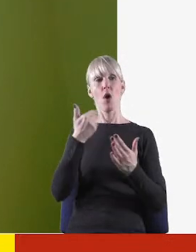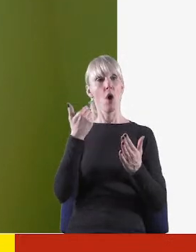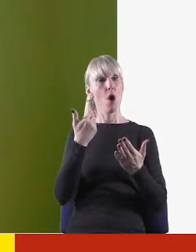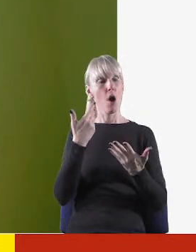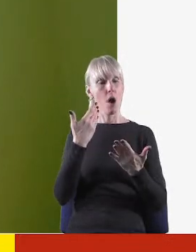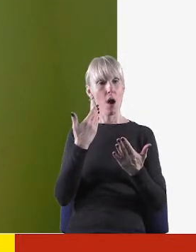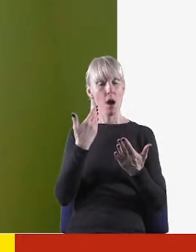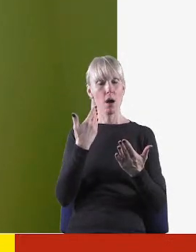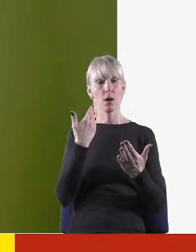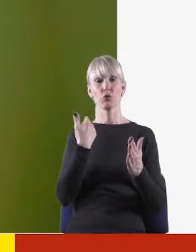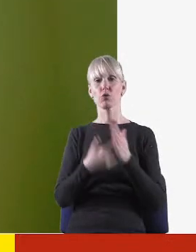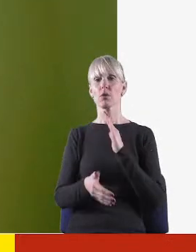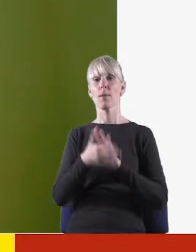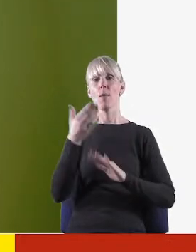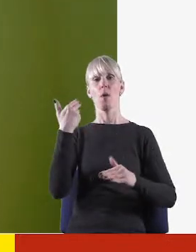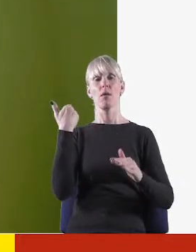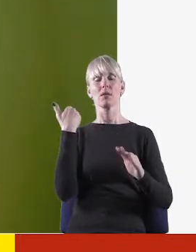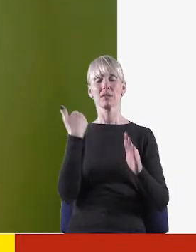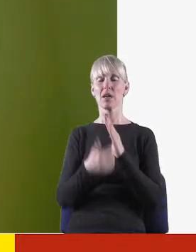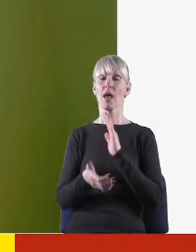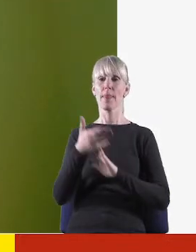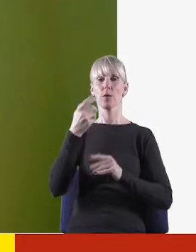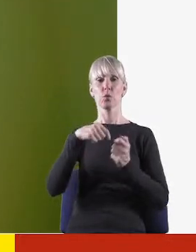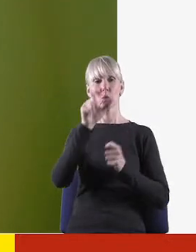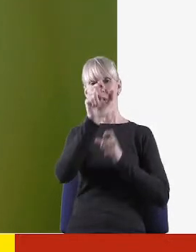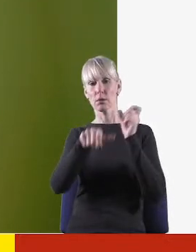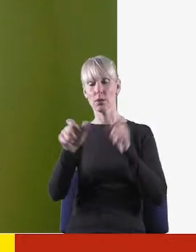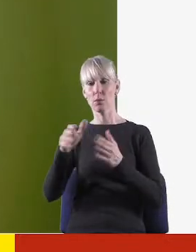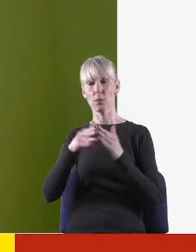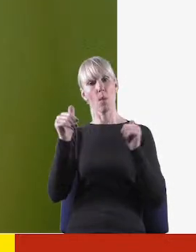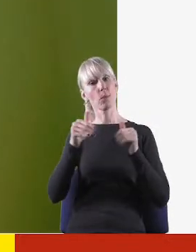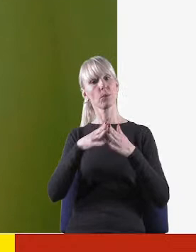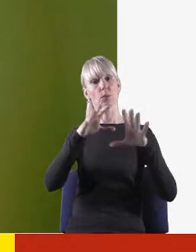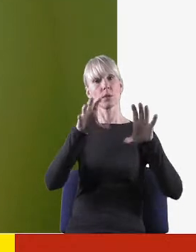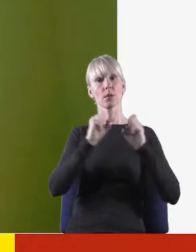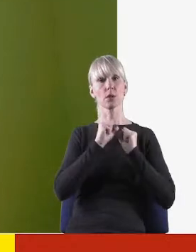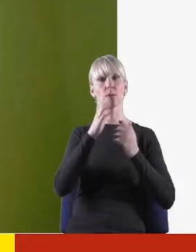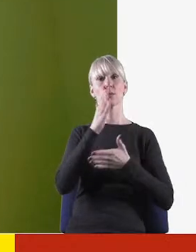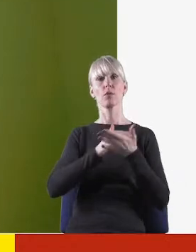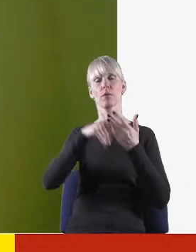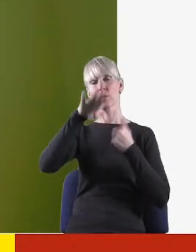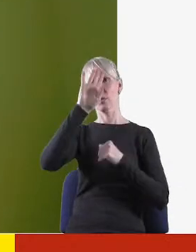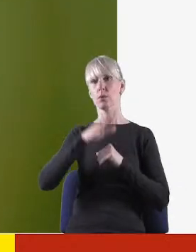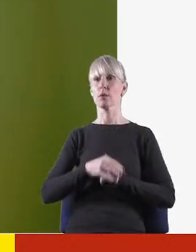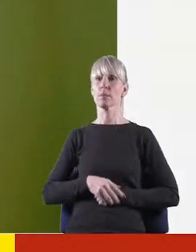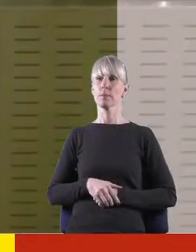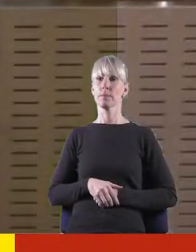potencjał intelektualny, który moglibyśmy zatrzymać w regionie. Dziękuję bardzo.